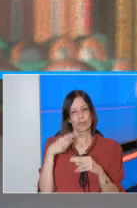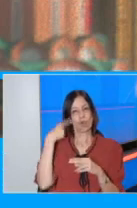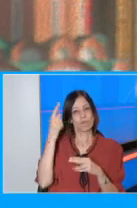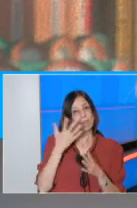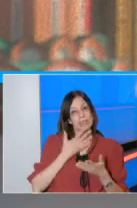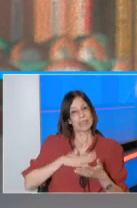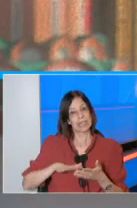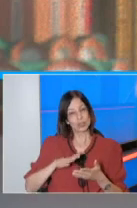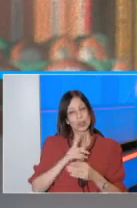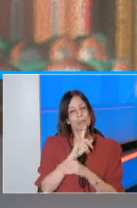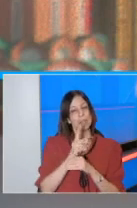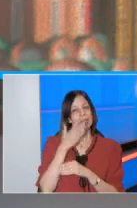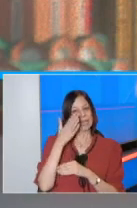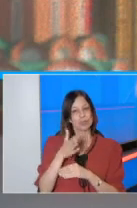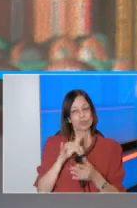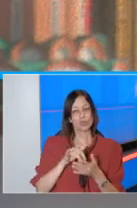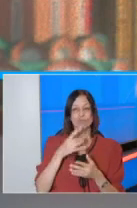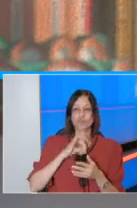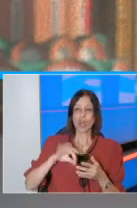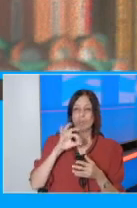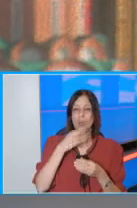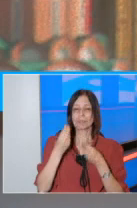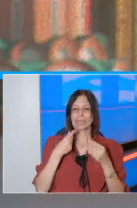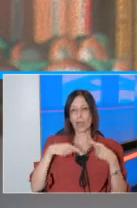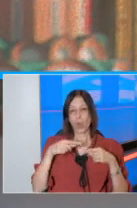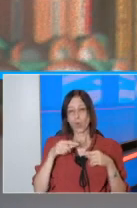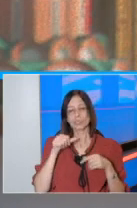תרצו בינתיים, כנסו לערוץ היוטיוב שלנו, משחק חוץ, ערוץ